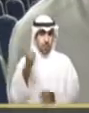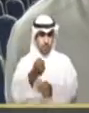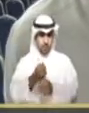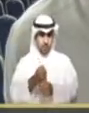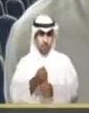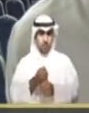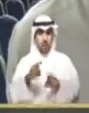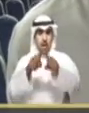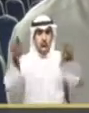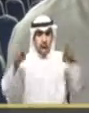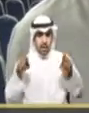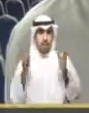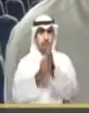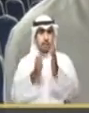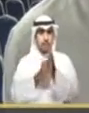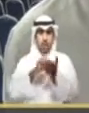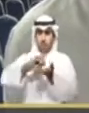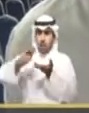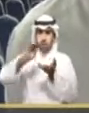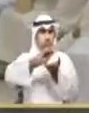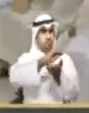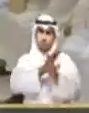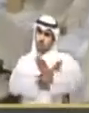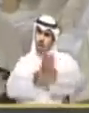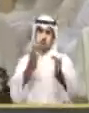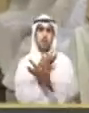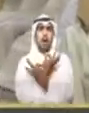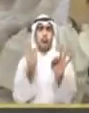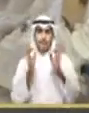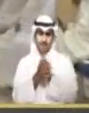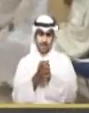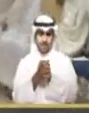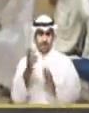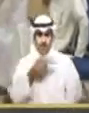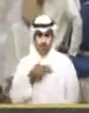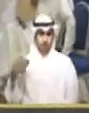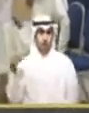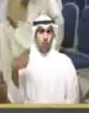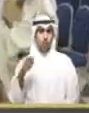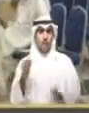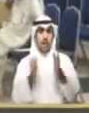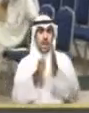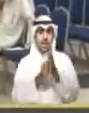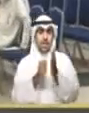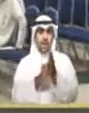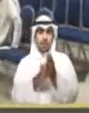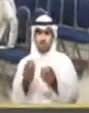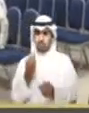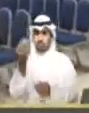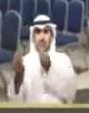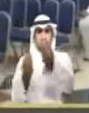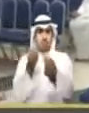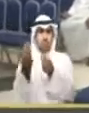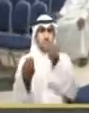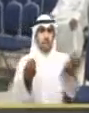تم تسليمها فعليا، والبيوت والشقق كذلك. المؤسسة العامة للرعاية السكنية تسلم أولى مراحل